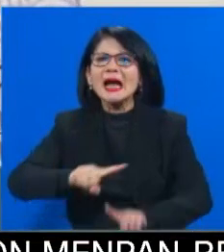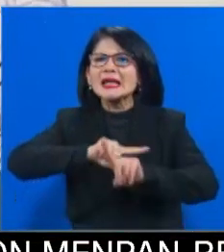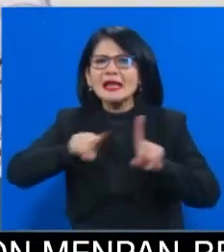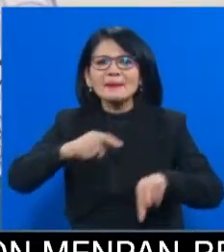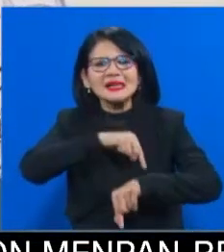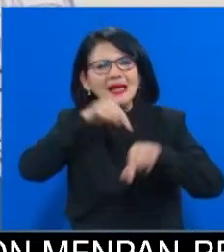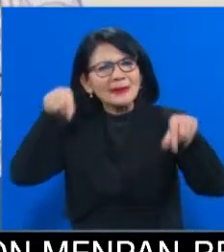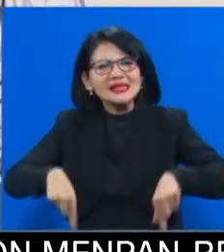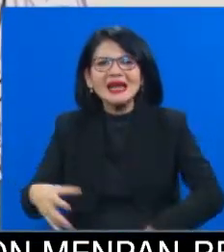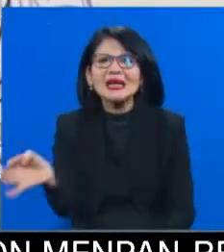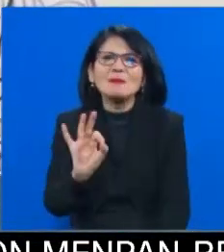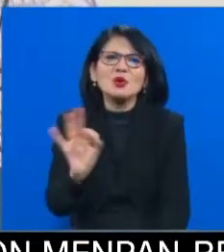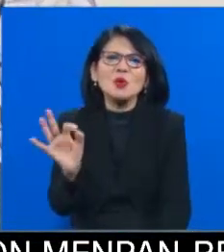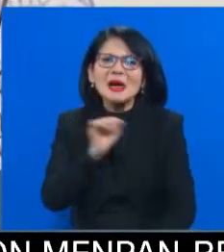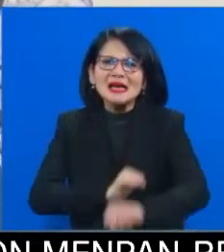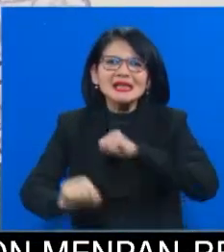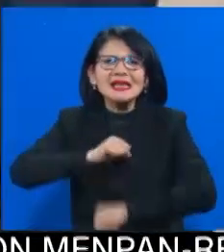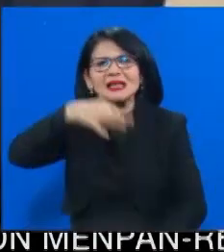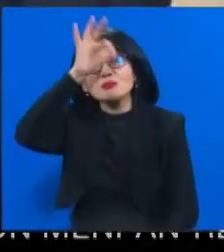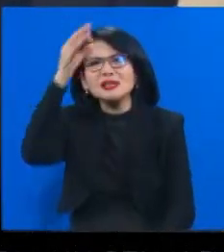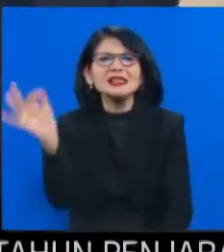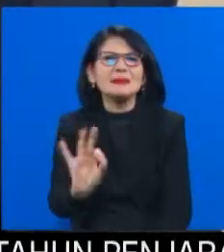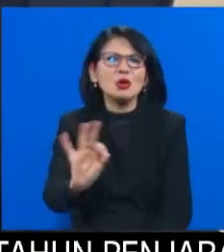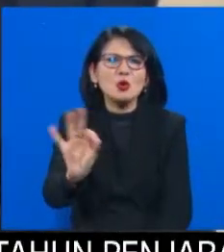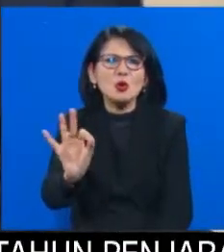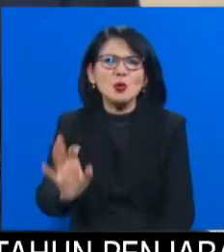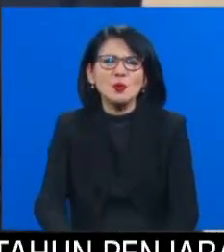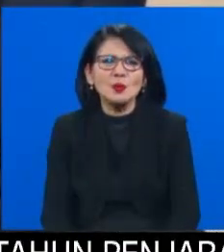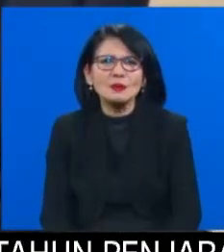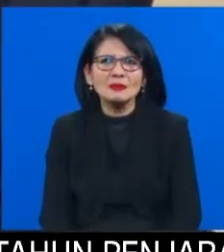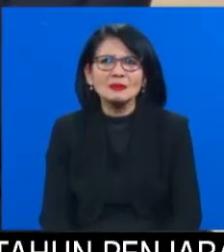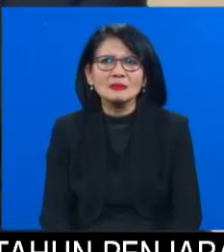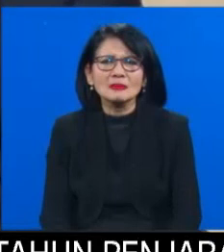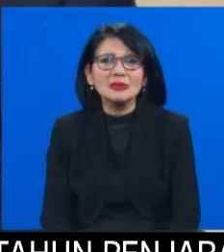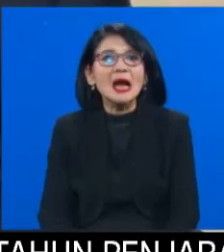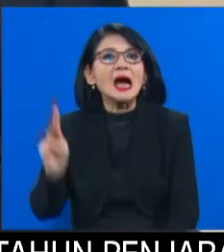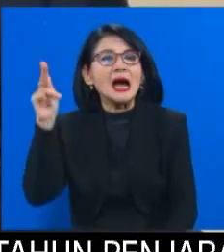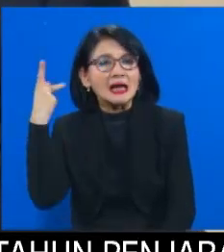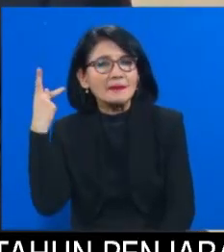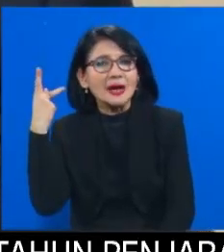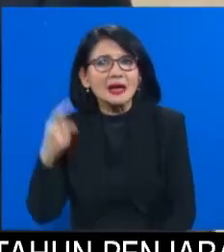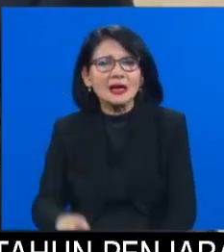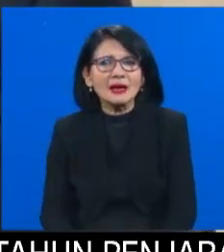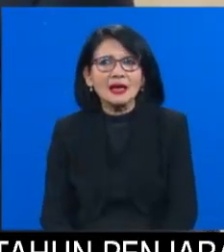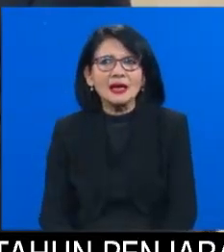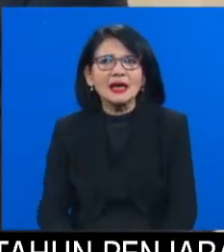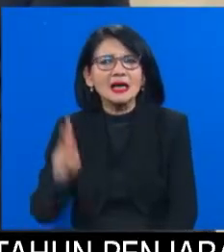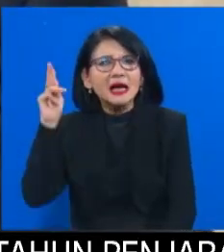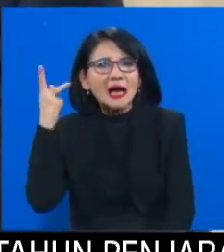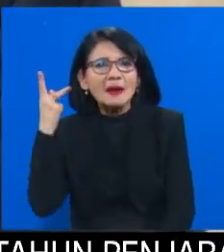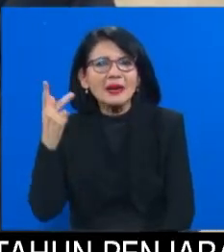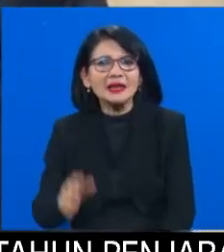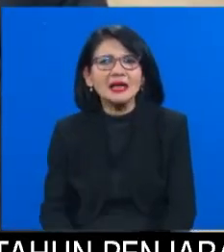kini belum ada tindak lanjut dari kepolisian. Belum ada tindak lanjut, cuman kemarin dari perkembangan apa yang kami belum ketemu dengan